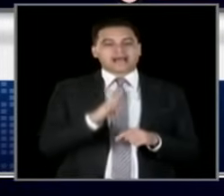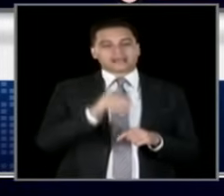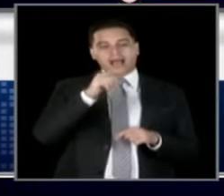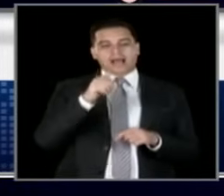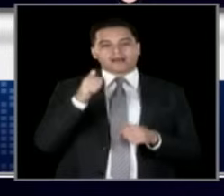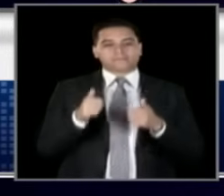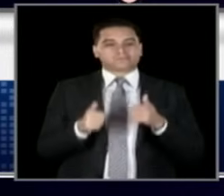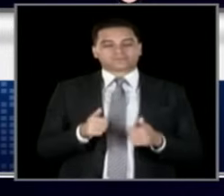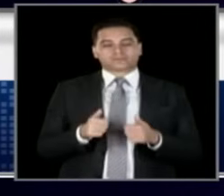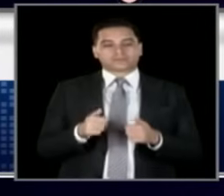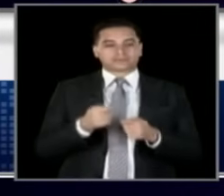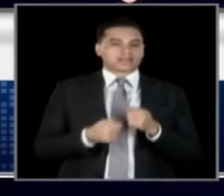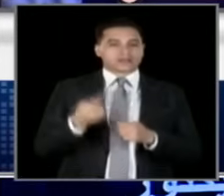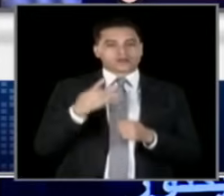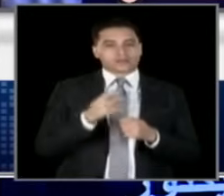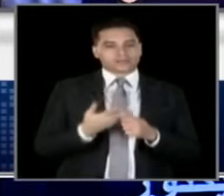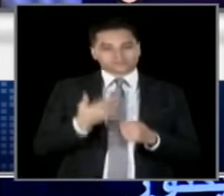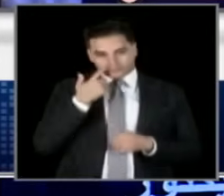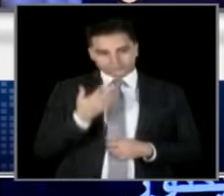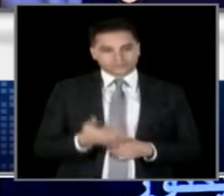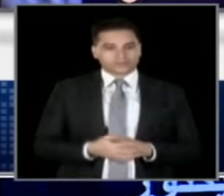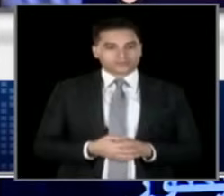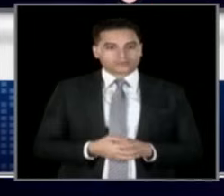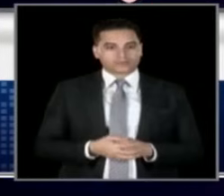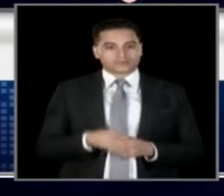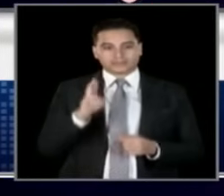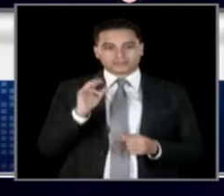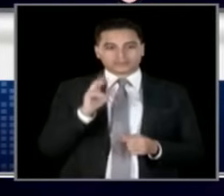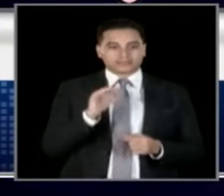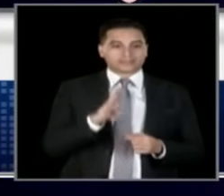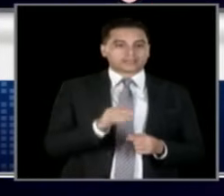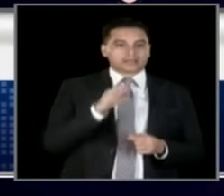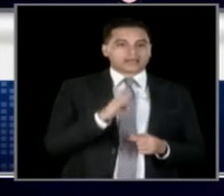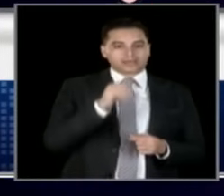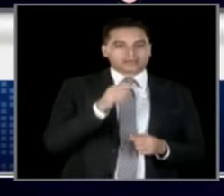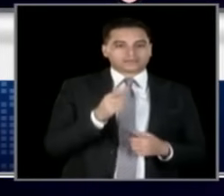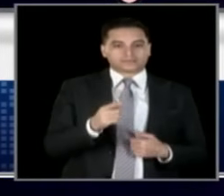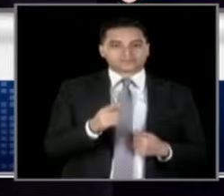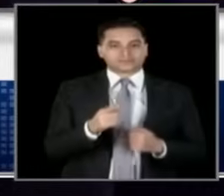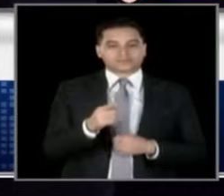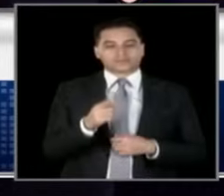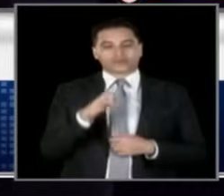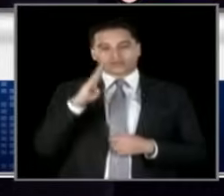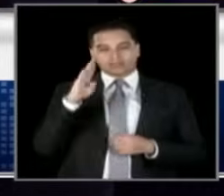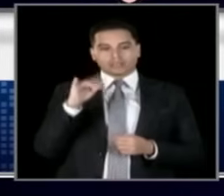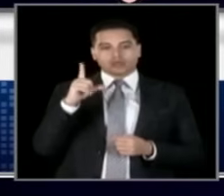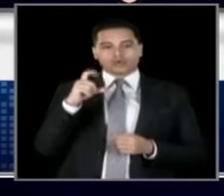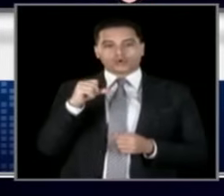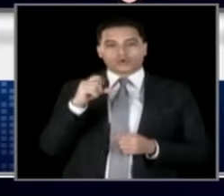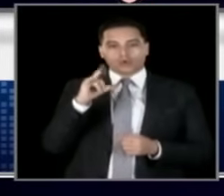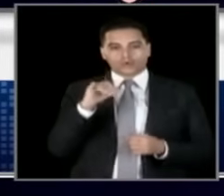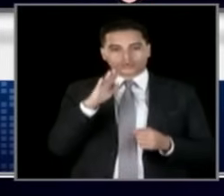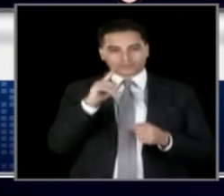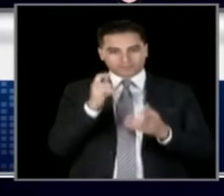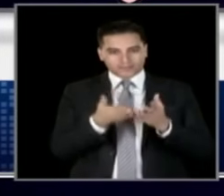إجابة منهم بزائد 10 أو ناقص 5. إجابتك تيتيكاكا. تيتيكاكا. كرولوس خدت